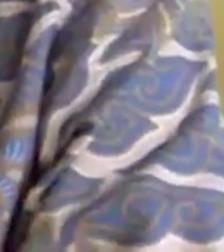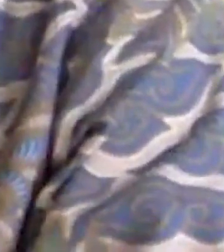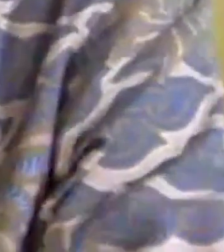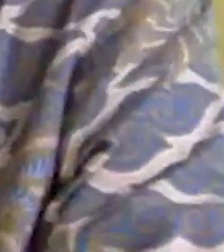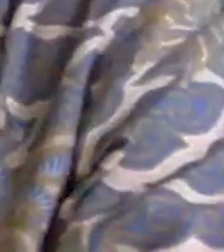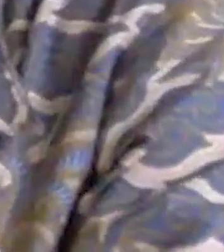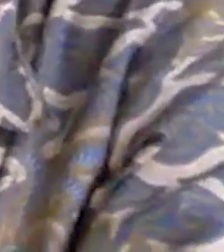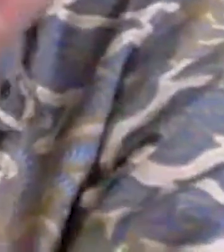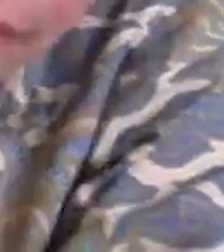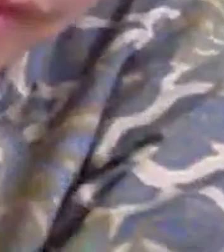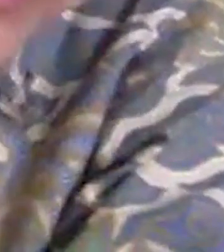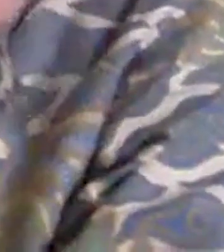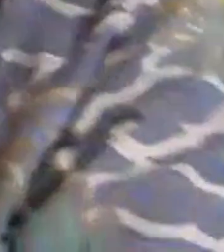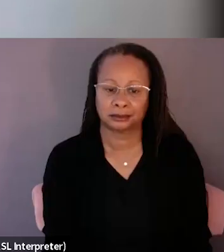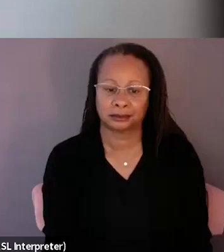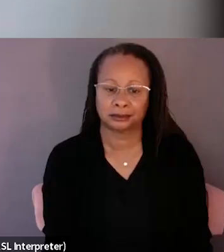哦，大概是这样。